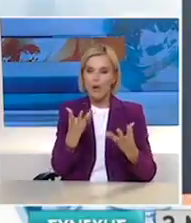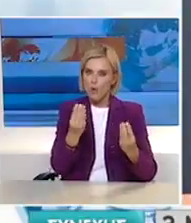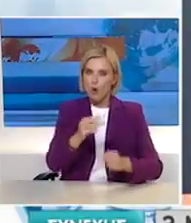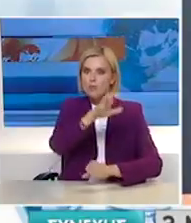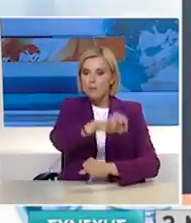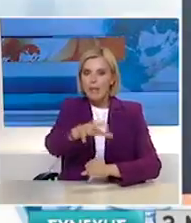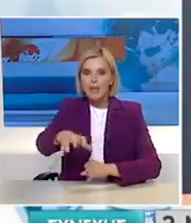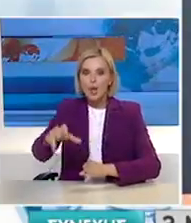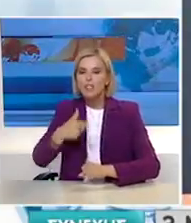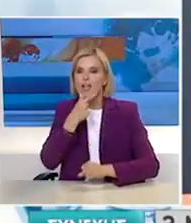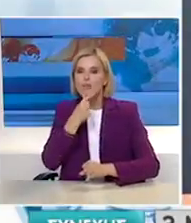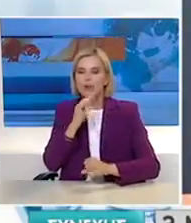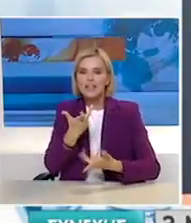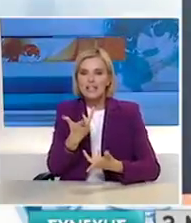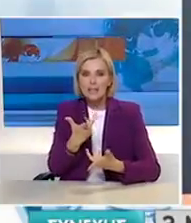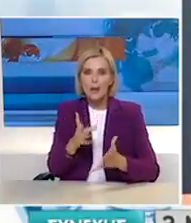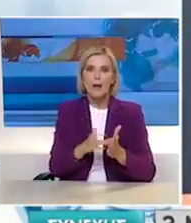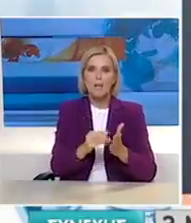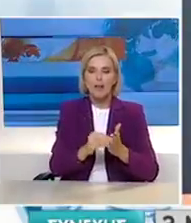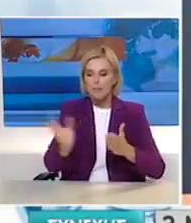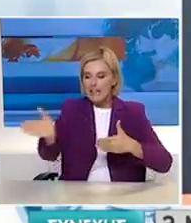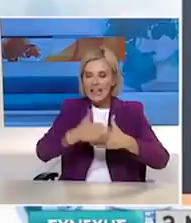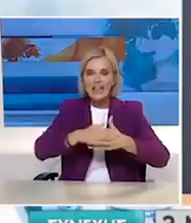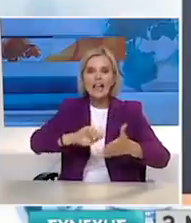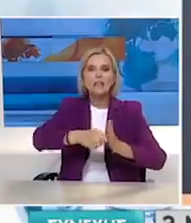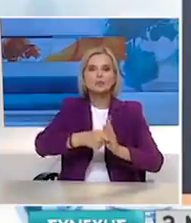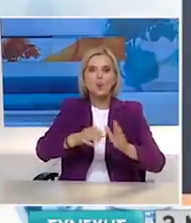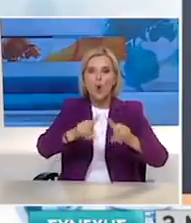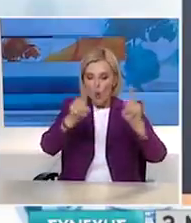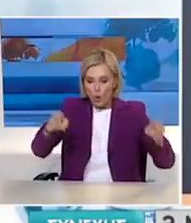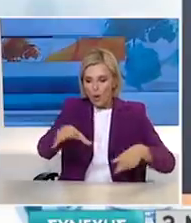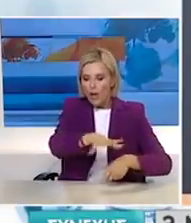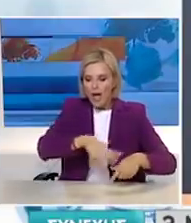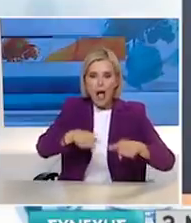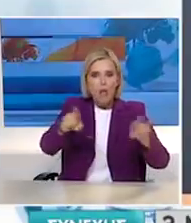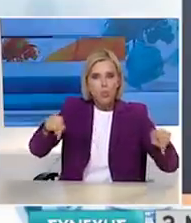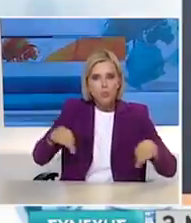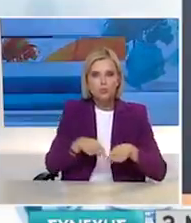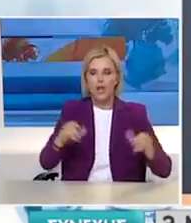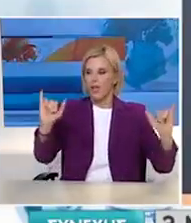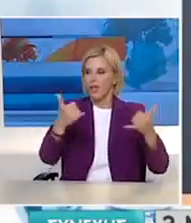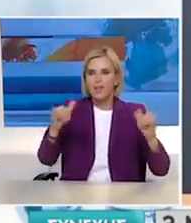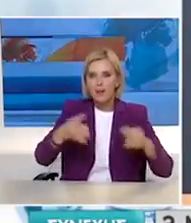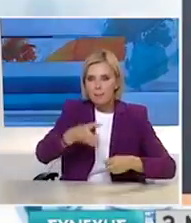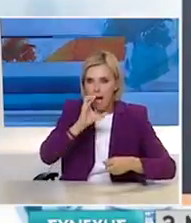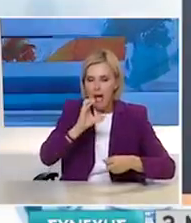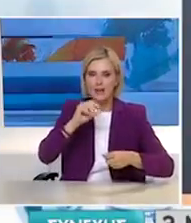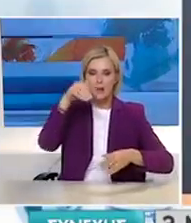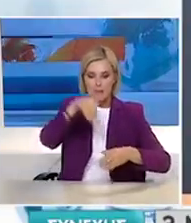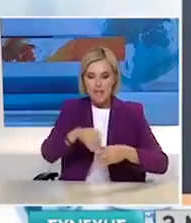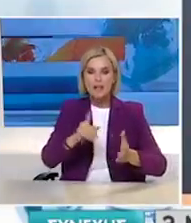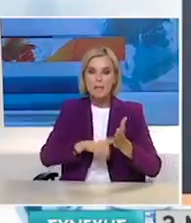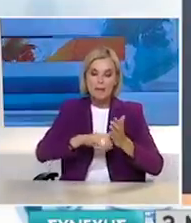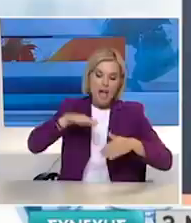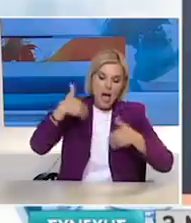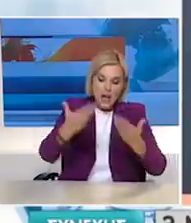ιού, δηλαδή κλειστούς χώρους, περιοχές που μπορεί να οδηγήσουν σε πολλαπλές επαφές με συνανθρώπους μας και ανθρώπους βέβαια που μπορεί να είναι φορείς του